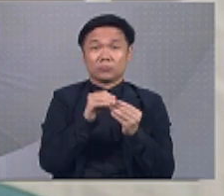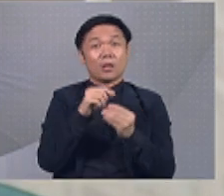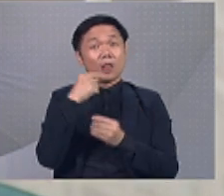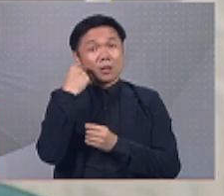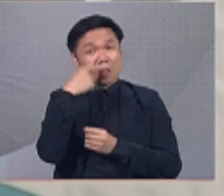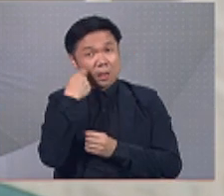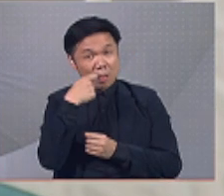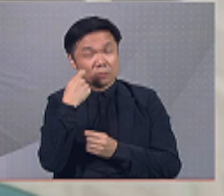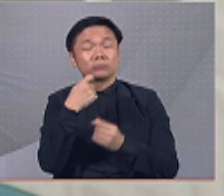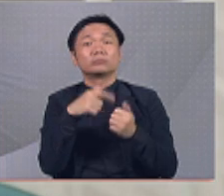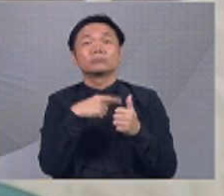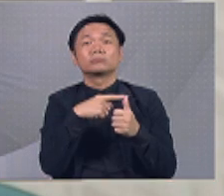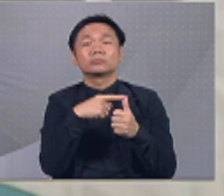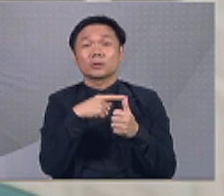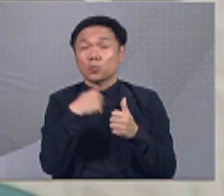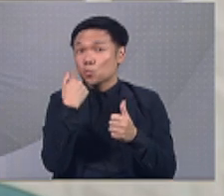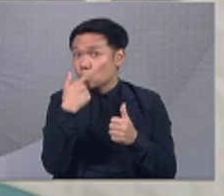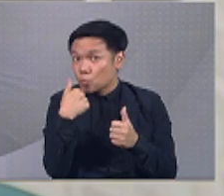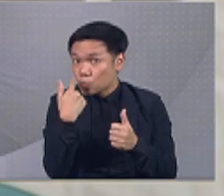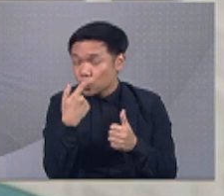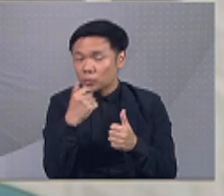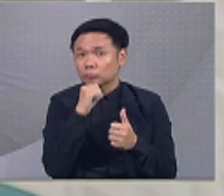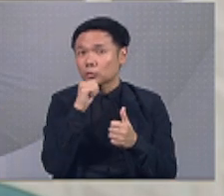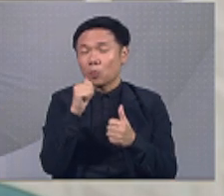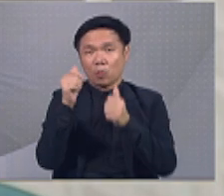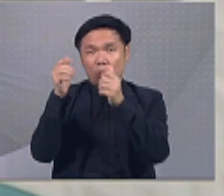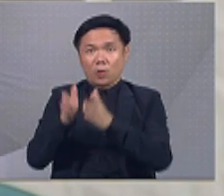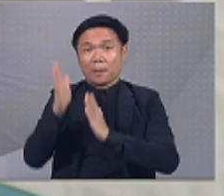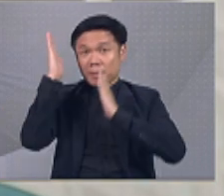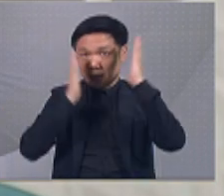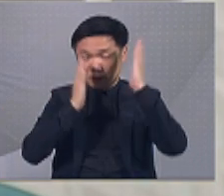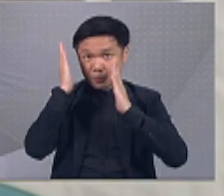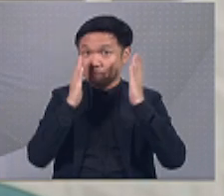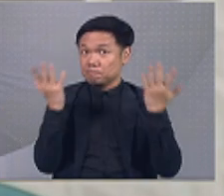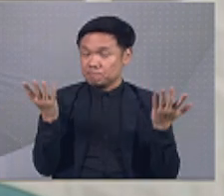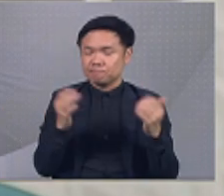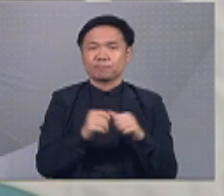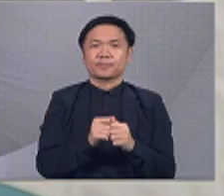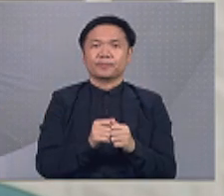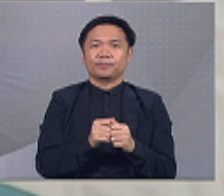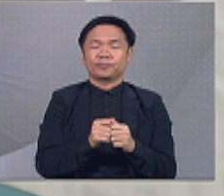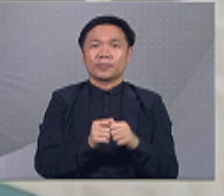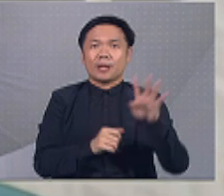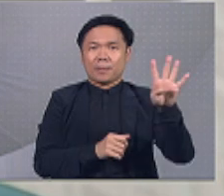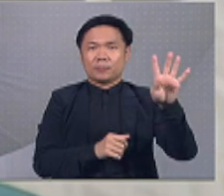ujian kuis 19 untuk bukan warga negara sehingga 3 Jun 2020 adalah seramai